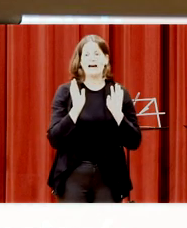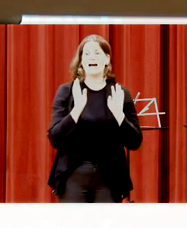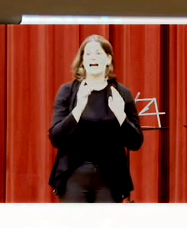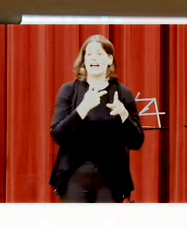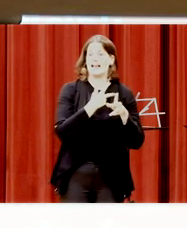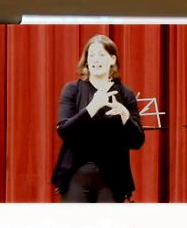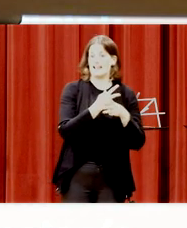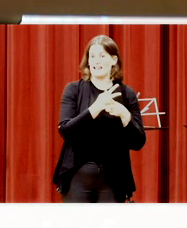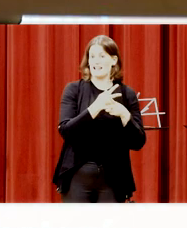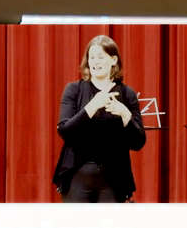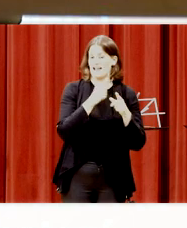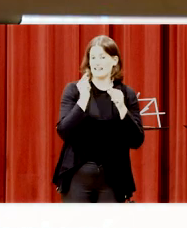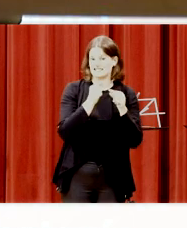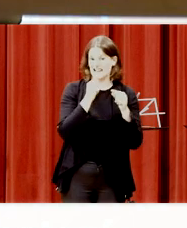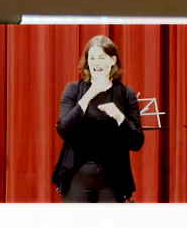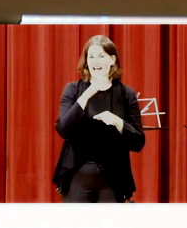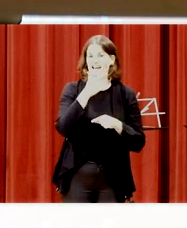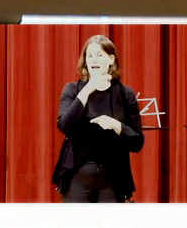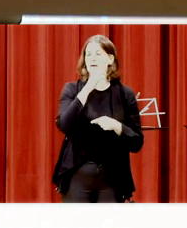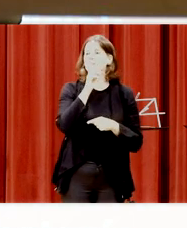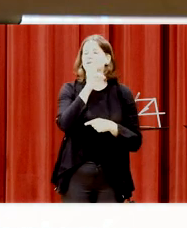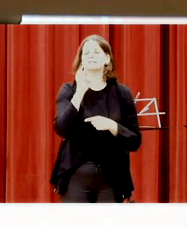proposar ChatGPT. Jo li vaig passar